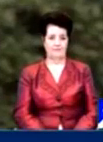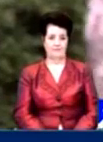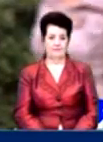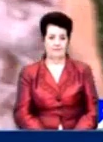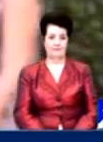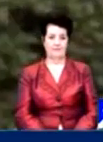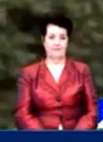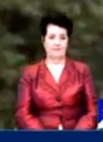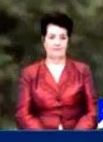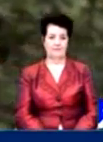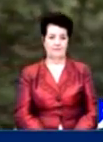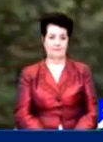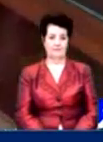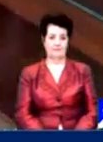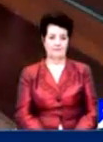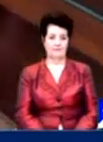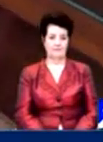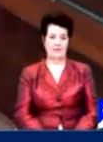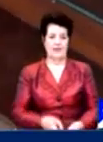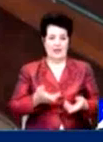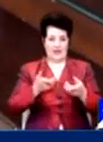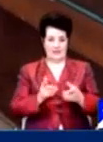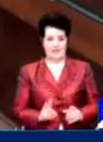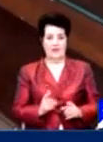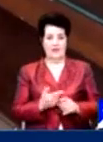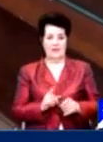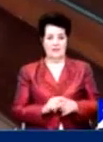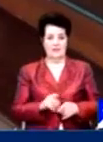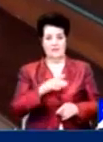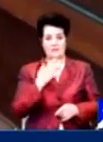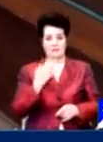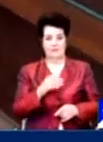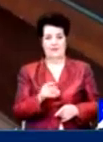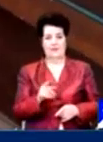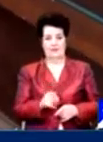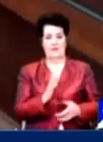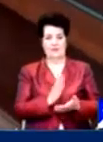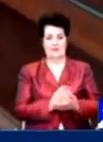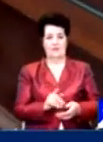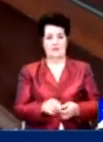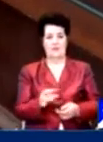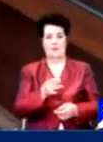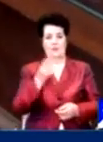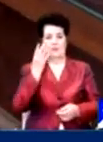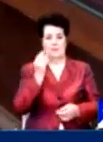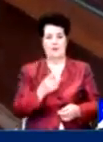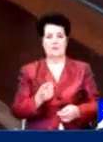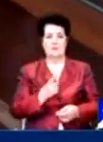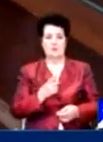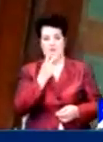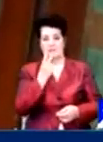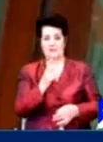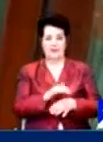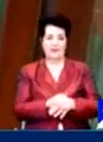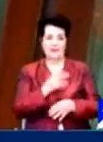très joli, très émotionnel. Adevărate nestemate în muzică se ascund și în Republica Moldova și așteaptă să fie